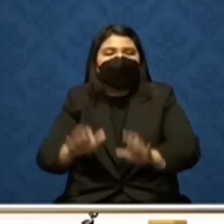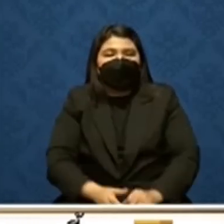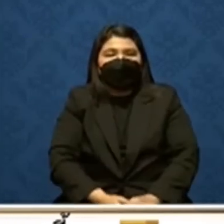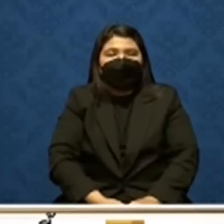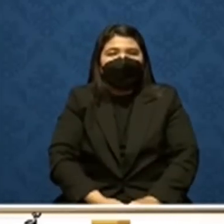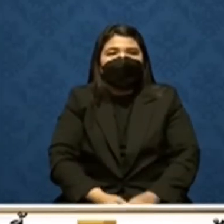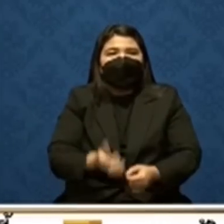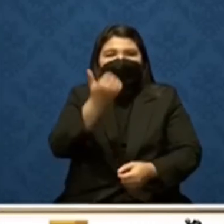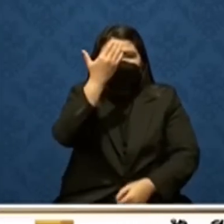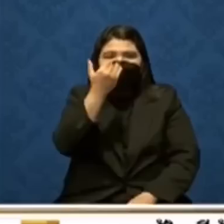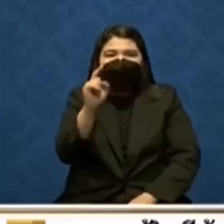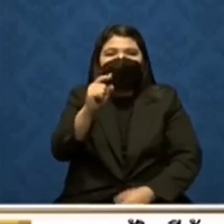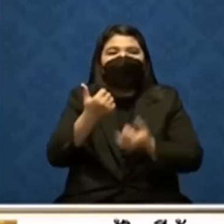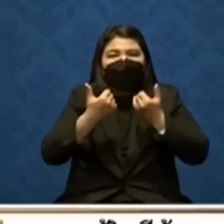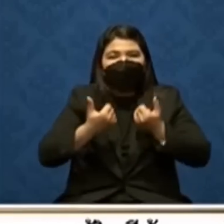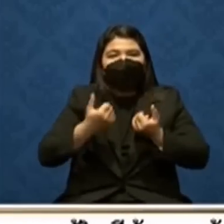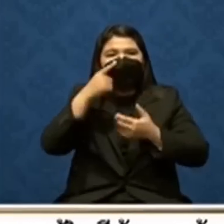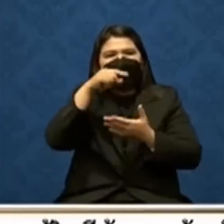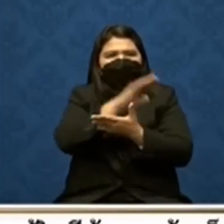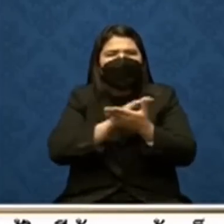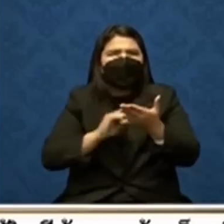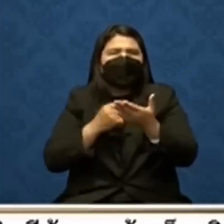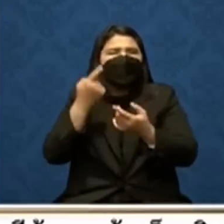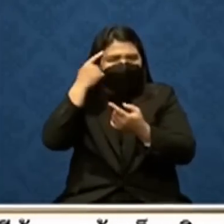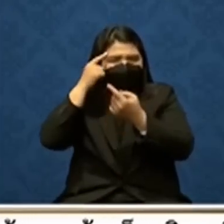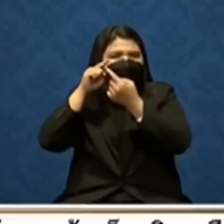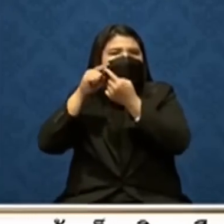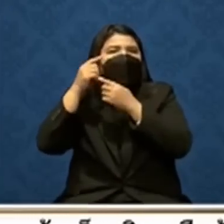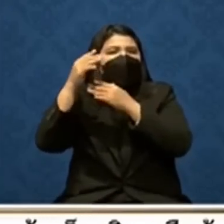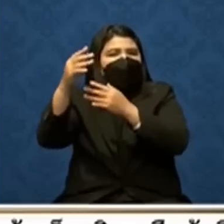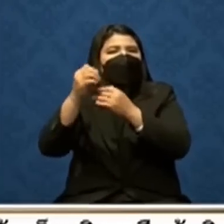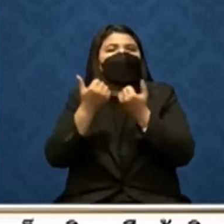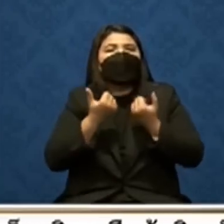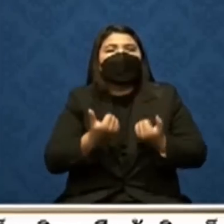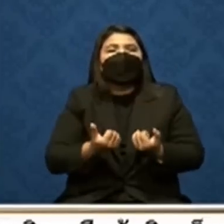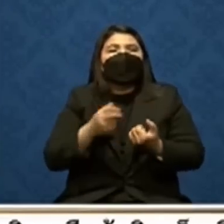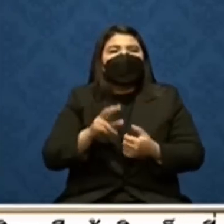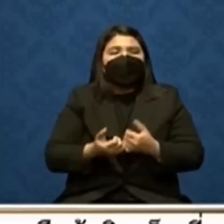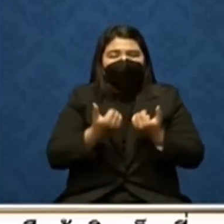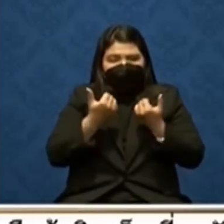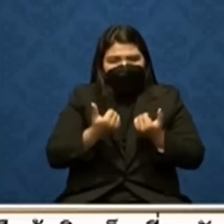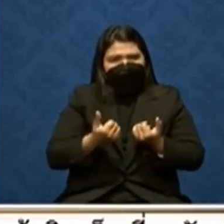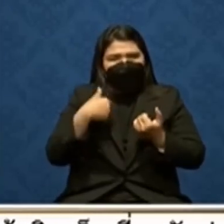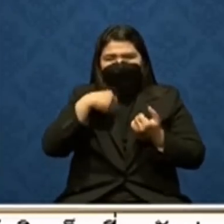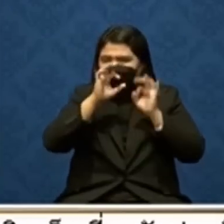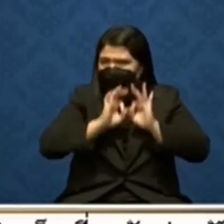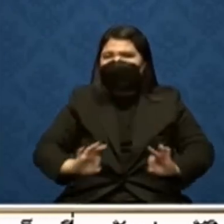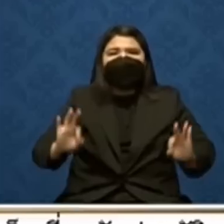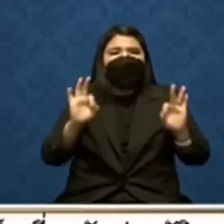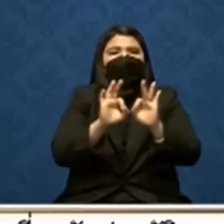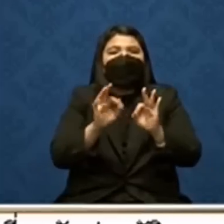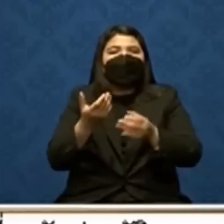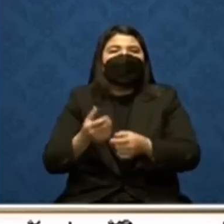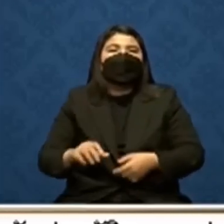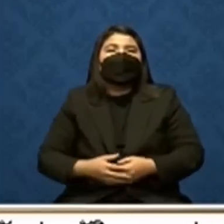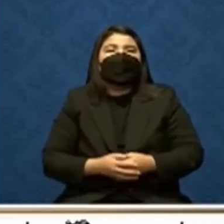เพราฉะนั้นในจงหวะที่ประเทศกำลงมความหังอยนี้คนกำลงมความหังอยนี้น้ำกำลงขึนตรีบตครัแบบนี้งตประมา